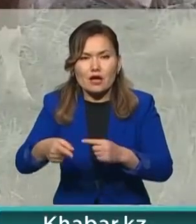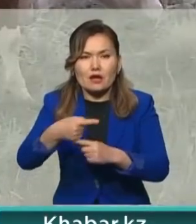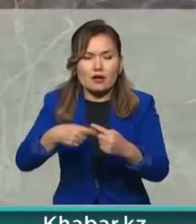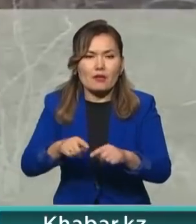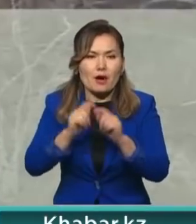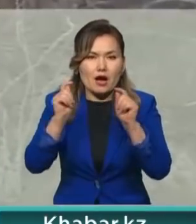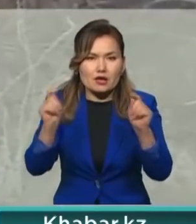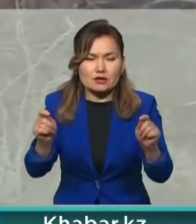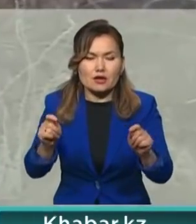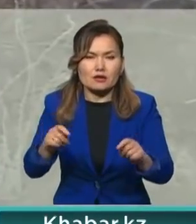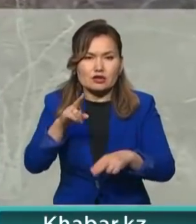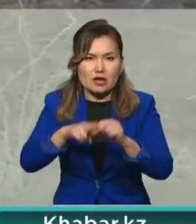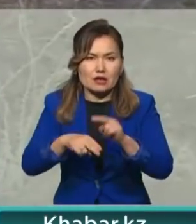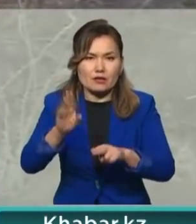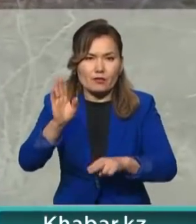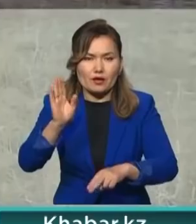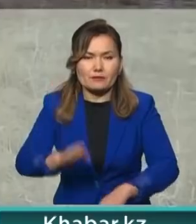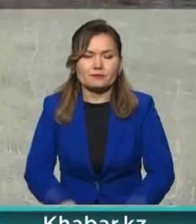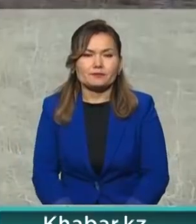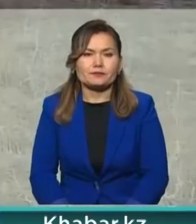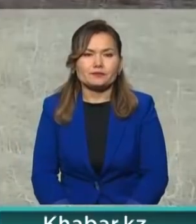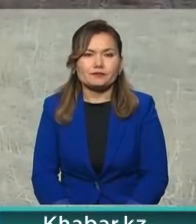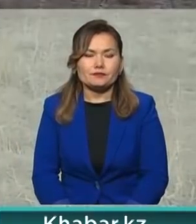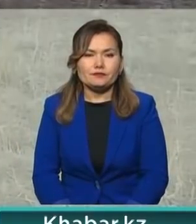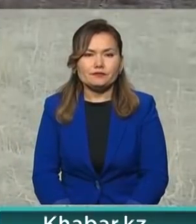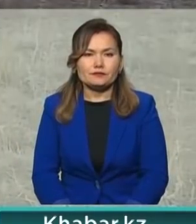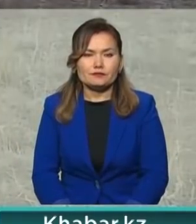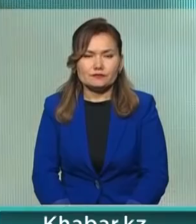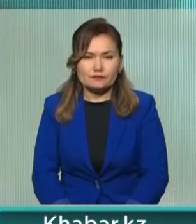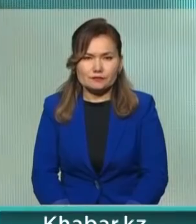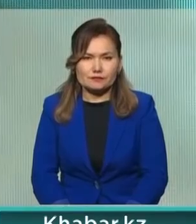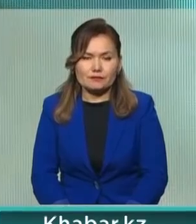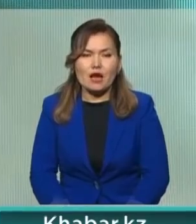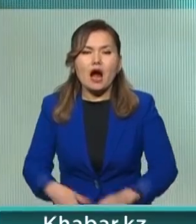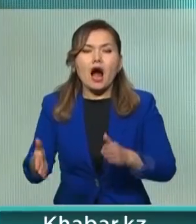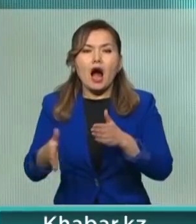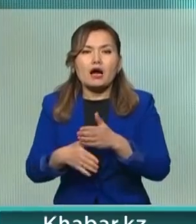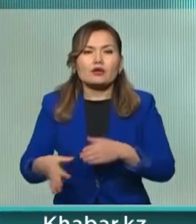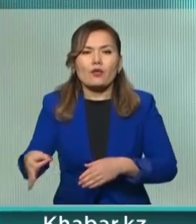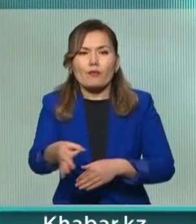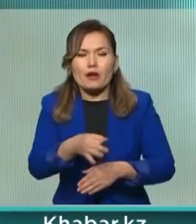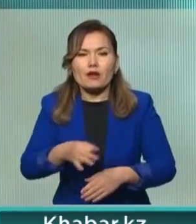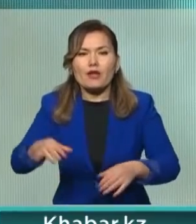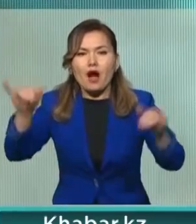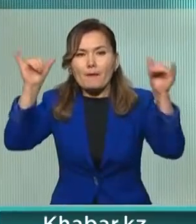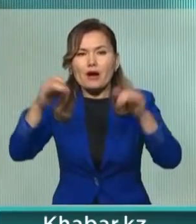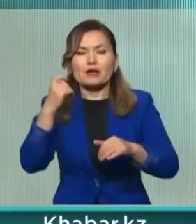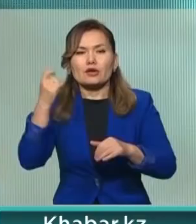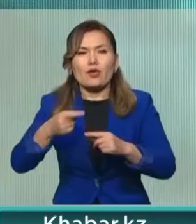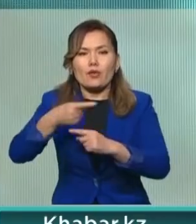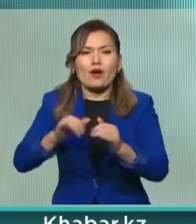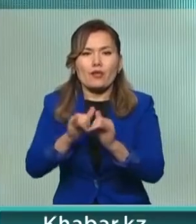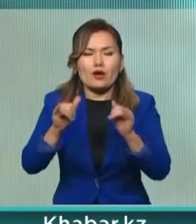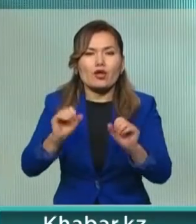Ардақ Айбарұлы, Қуаныш Түргенбаев, Алматы облысынан хабар. Атырау облысында да мал шаруашылығын